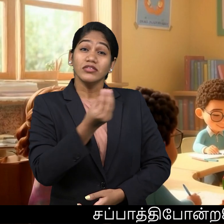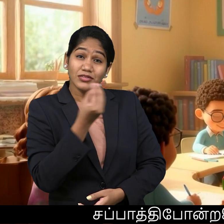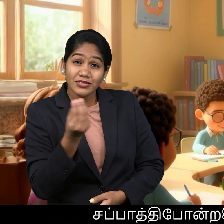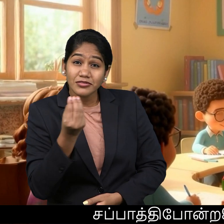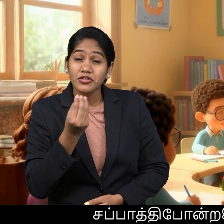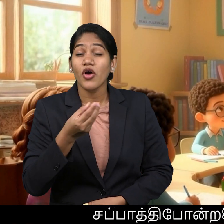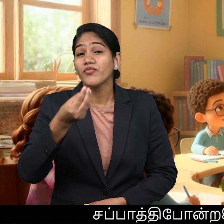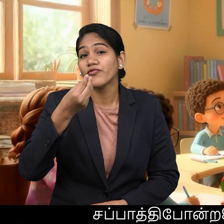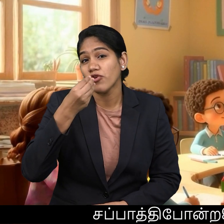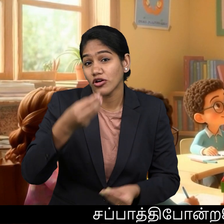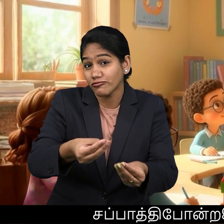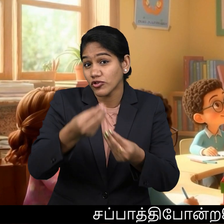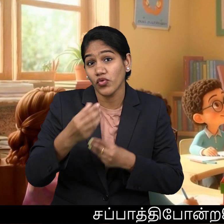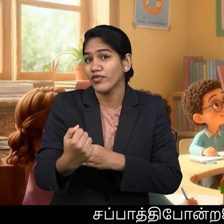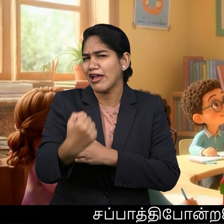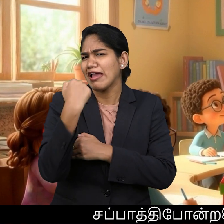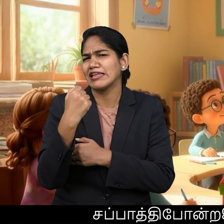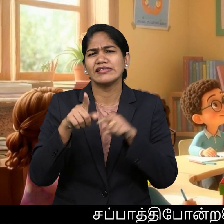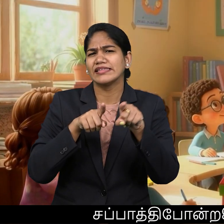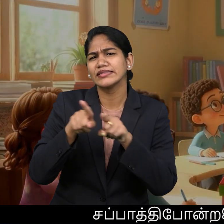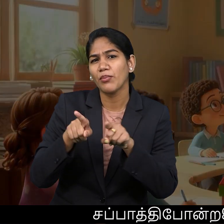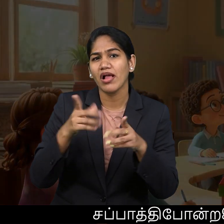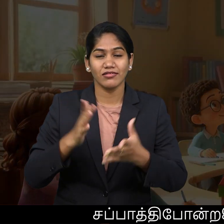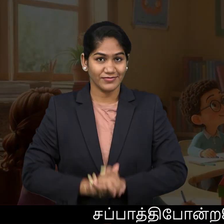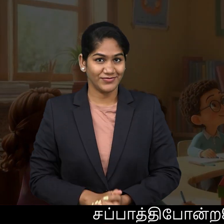போன்ற சில உணவுகள் ஆற்றல் தரும் உணவுகள்.